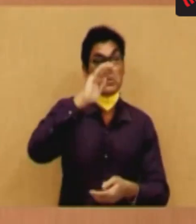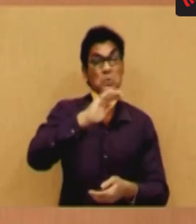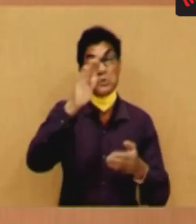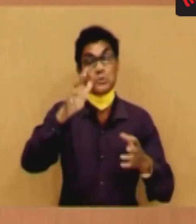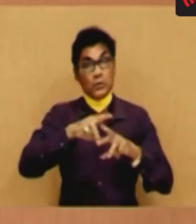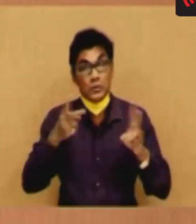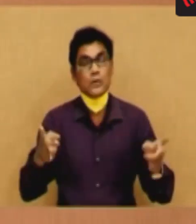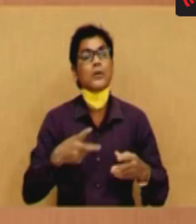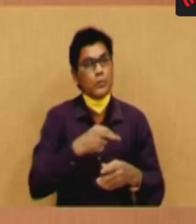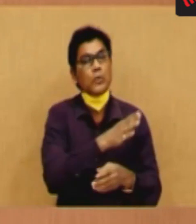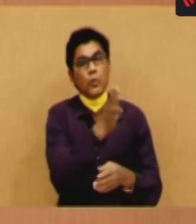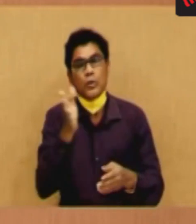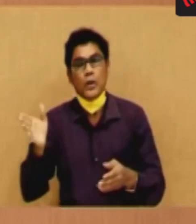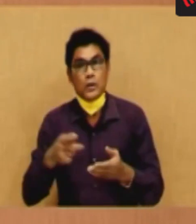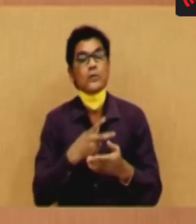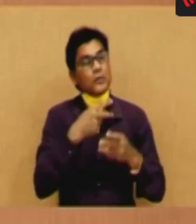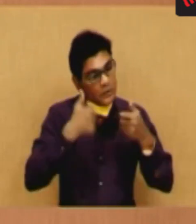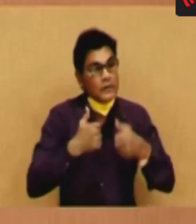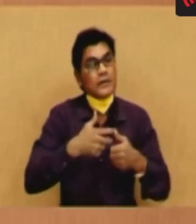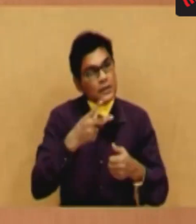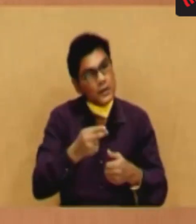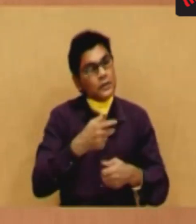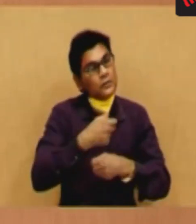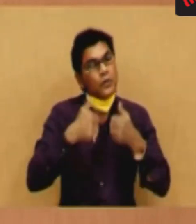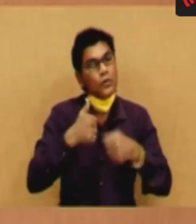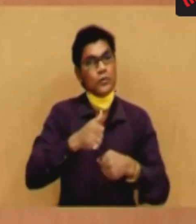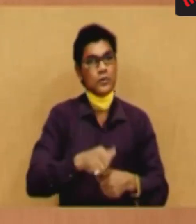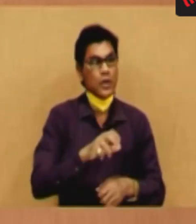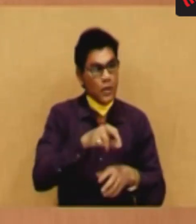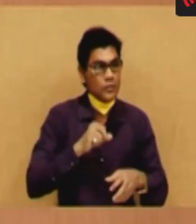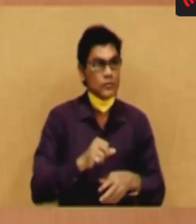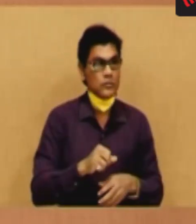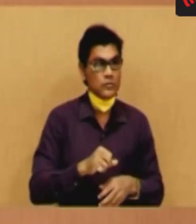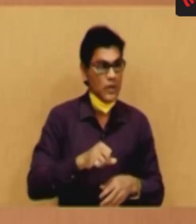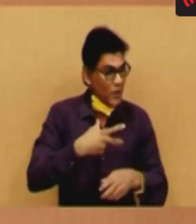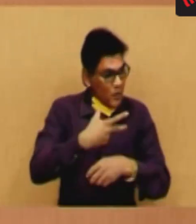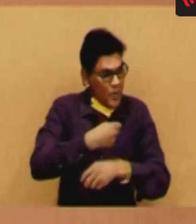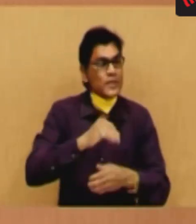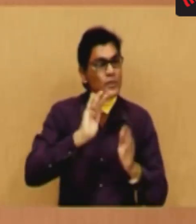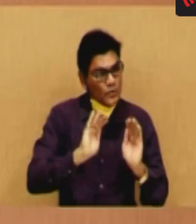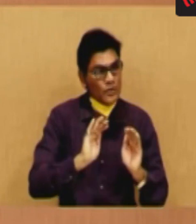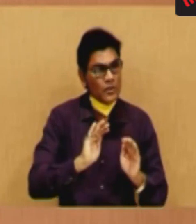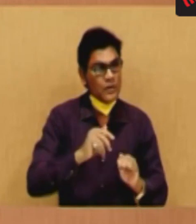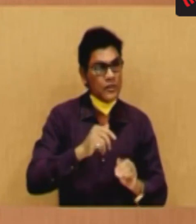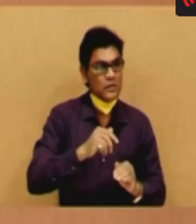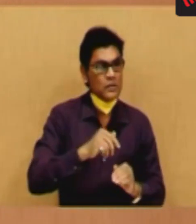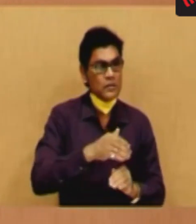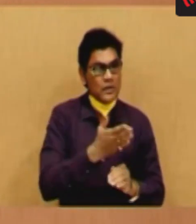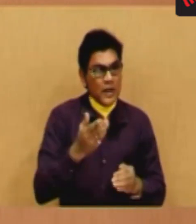ଗୋଷ୍ଠୀ ବିଭିନ୍ନ ଗୋଷ୍ଠୀ ନେଇକି ତାଙ୍କୁ ଟେଷ୍ଟ କରାଯିବ। ଆଣ୍ଡ ବେସିକାଲି କ'ଣ ହେଲା କି ଯେଉଁ ଭ୍ୟାକ୍ସିନ୍ ହେବ